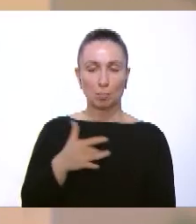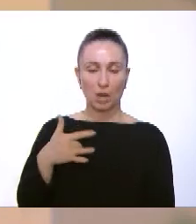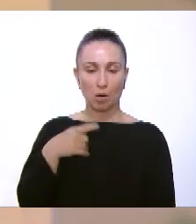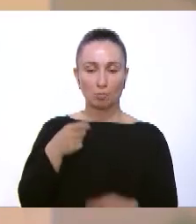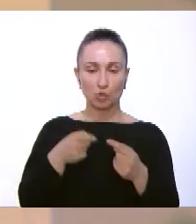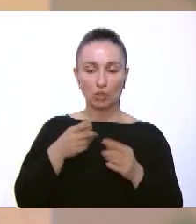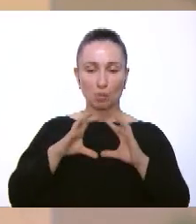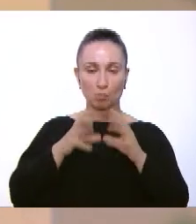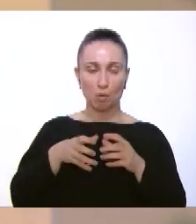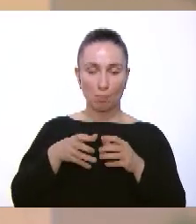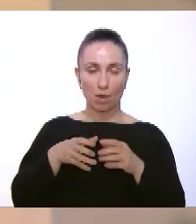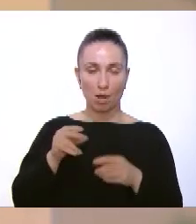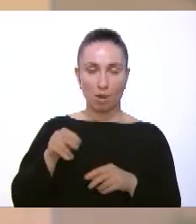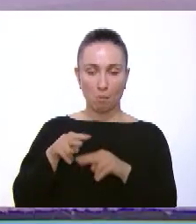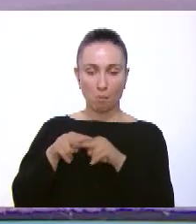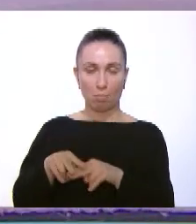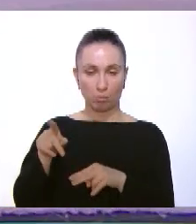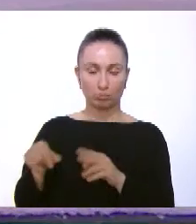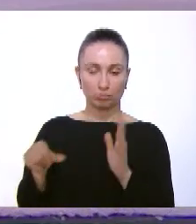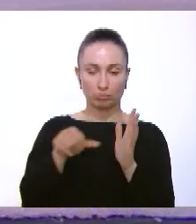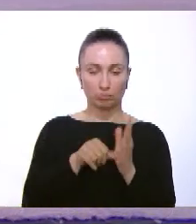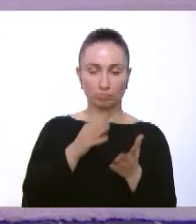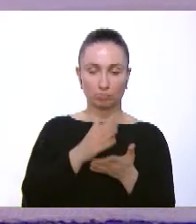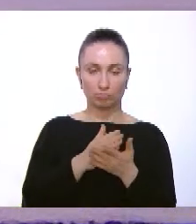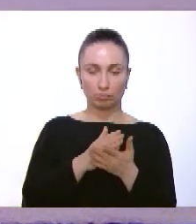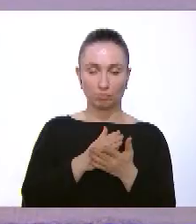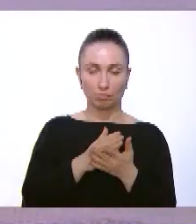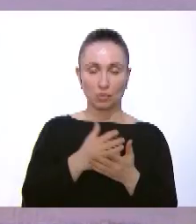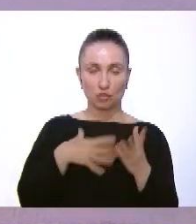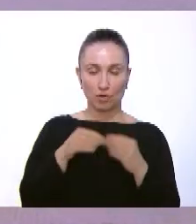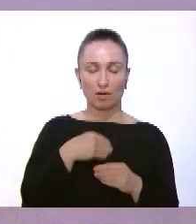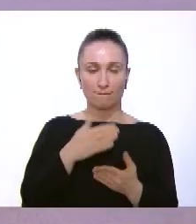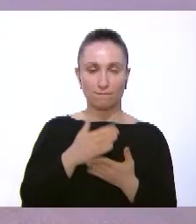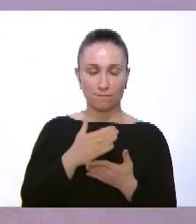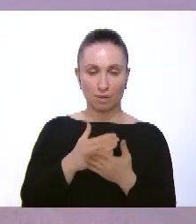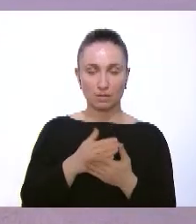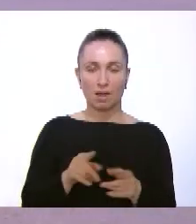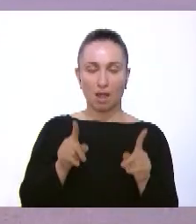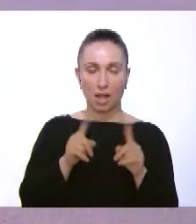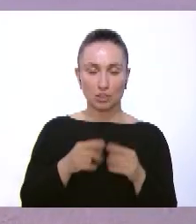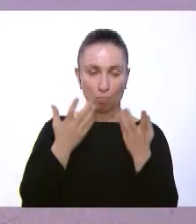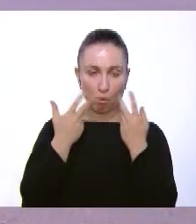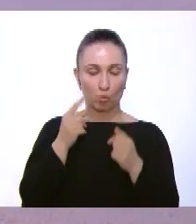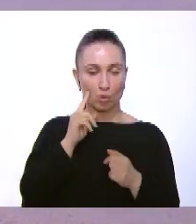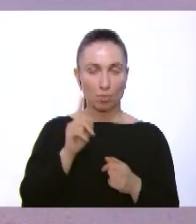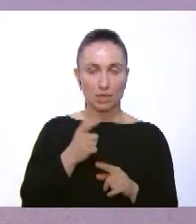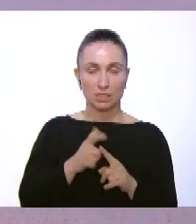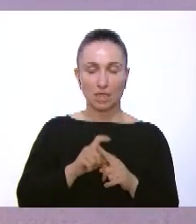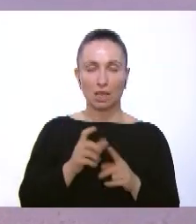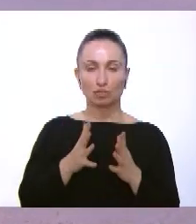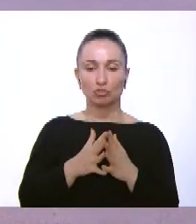ბრძოლის გლობალური ფონდი ძალიან გვეხმარება ამაში. შესაბამისად ჩვენ გვაქვს ასეთი ფუფუნება, რომ გვაქვს ძალიან